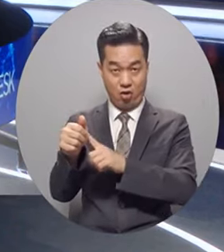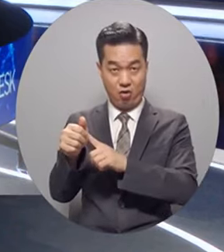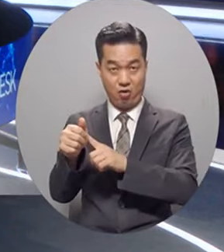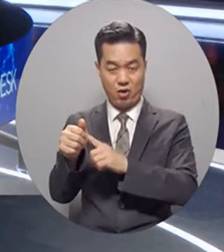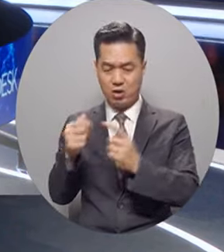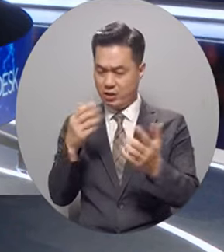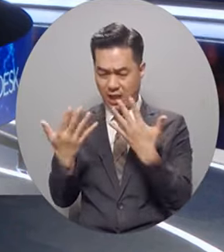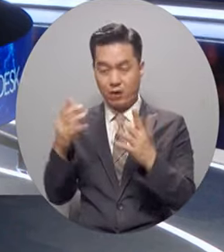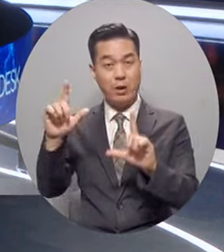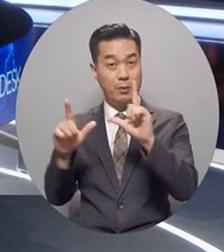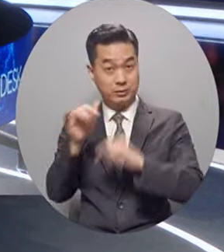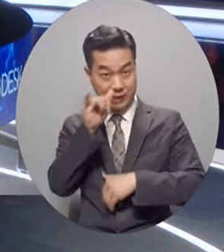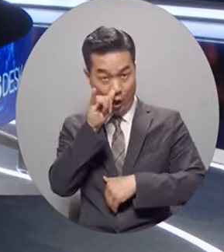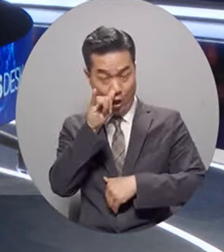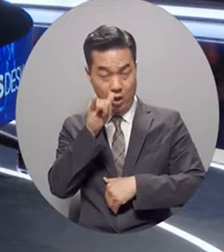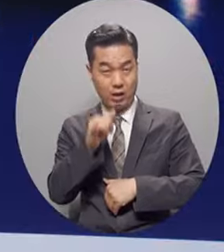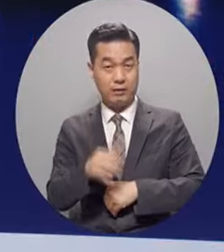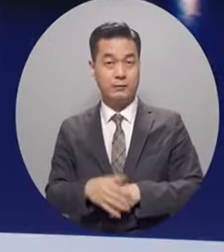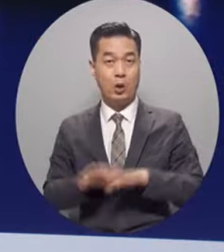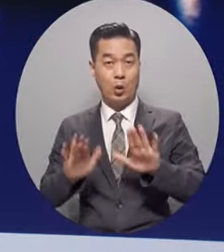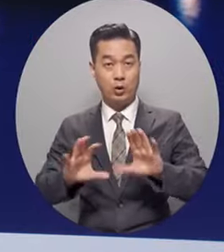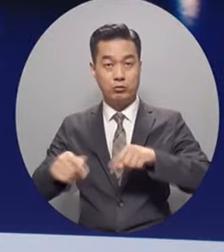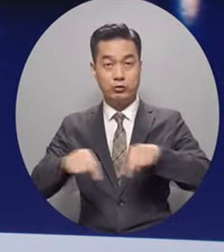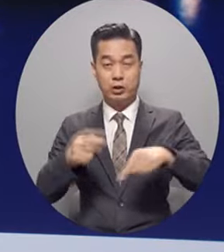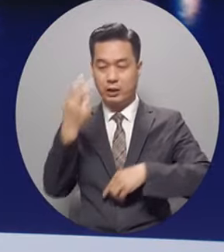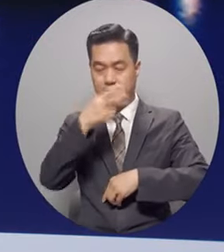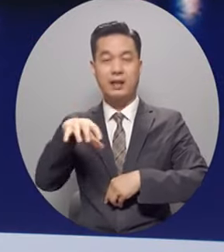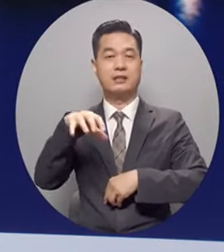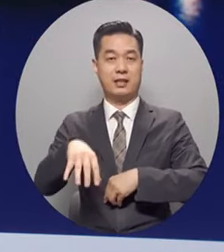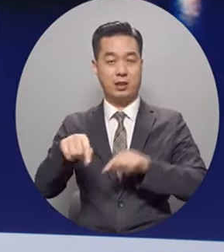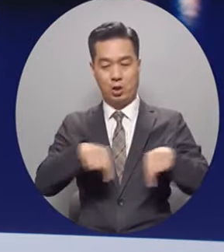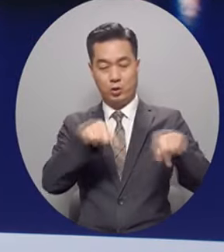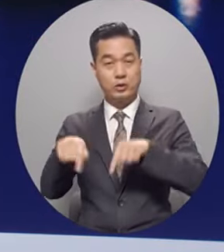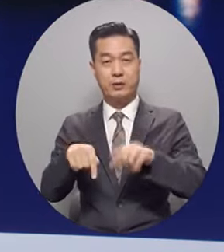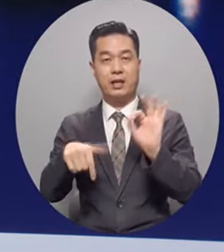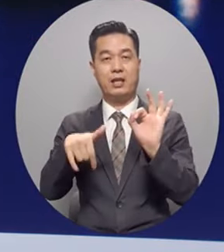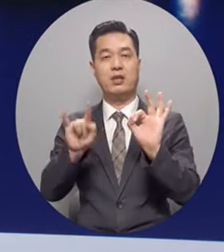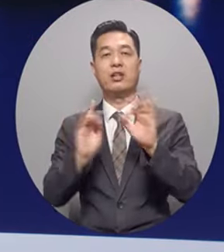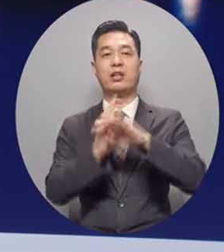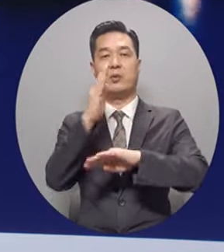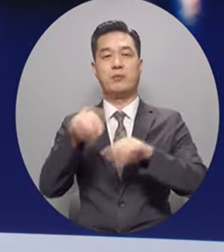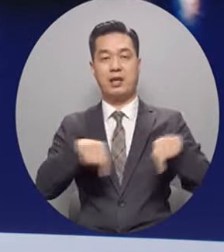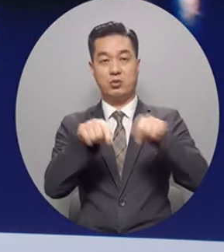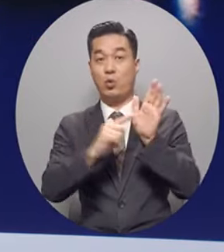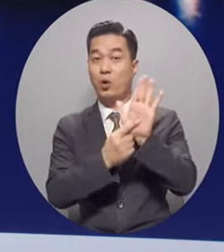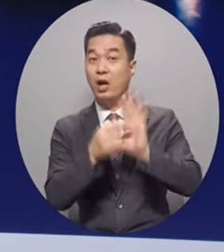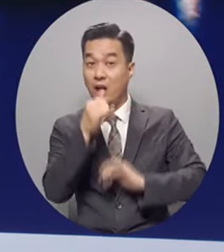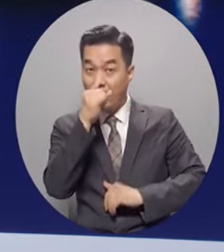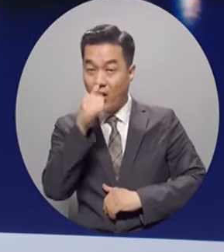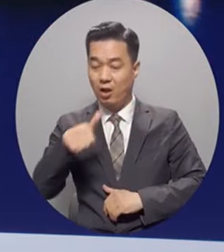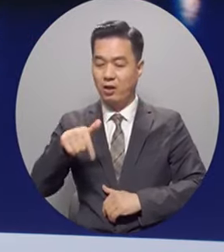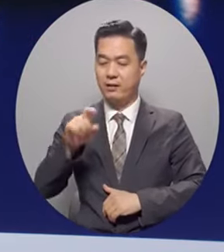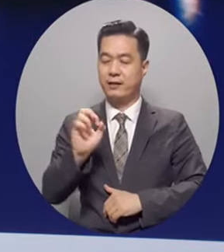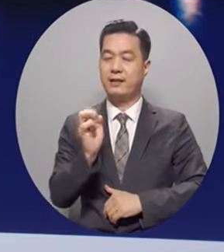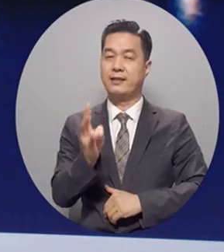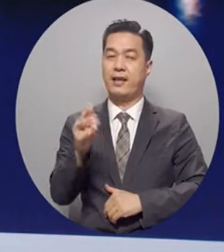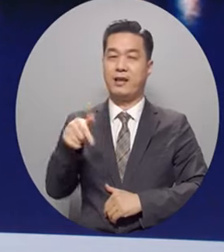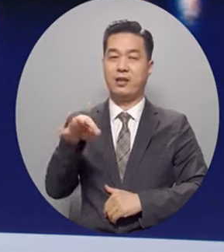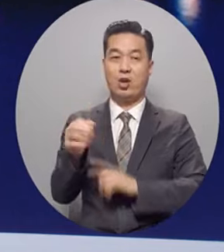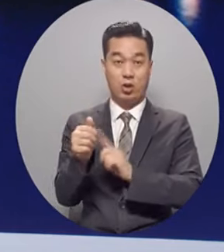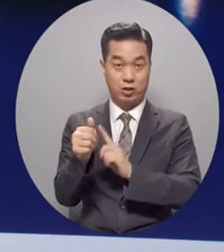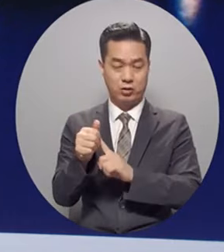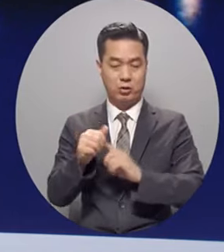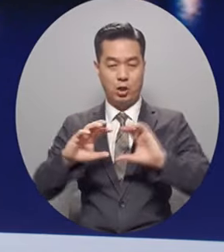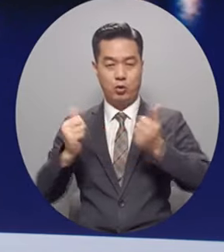느껴졌어요네 그렇습니다 일단 오늘 국감장에서 녹취 파일이 10개가 넘게 재생됐다